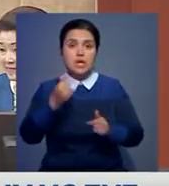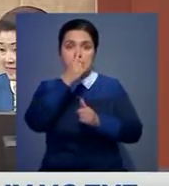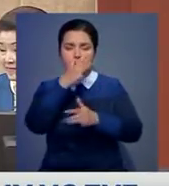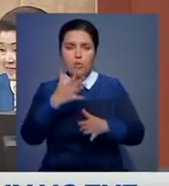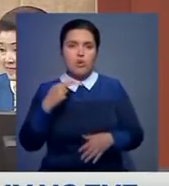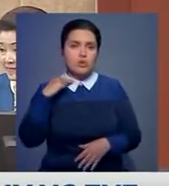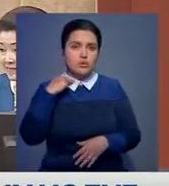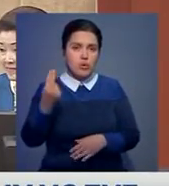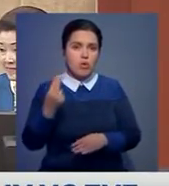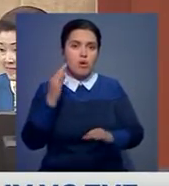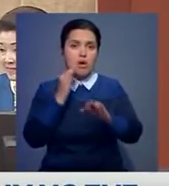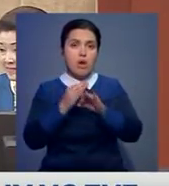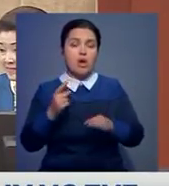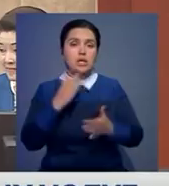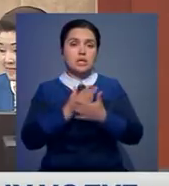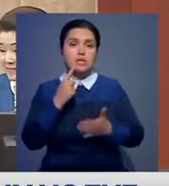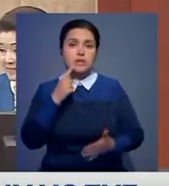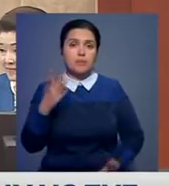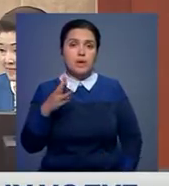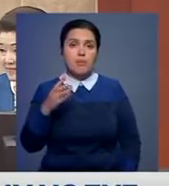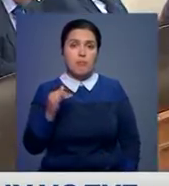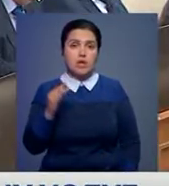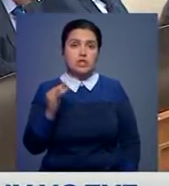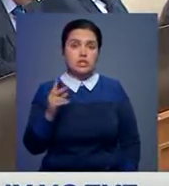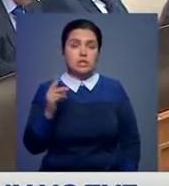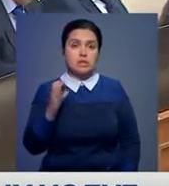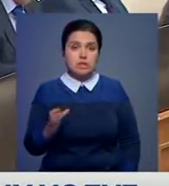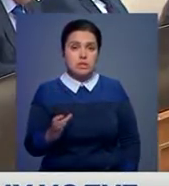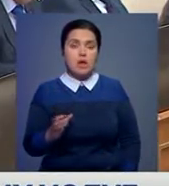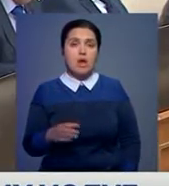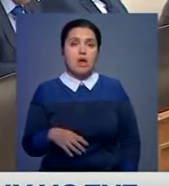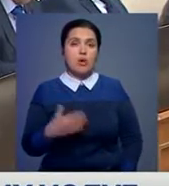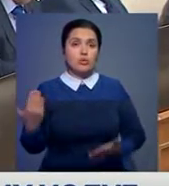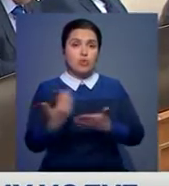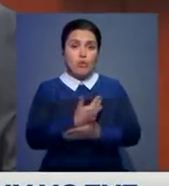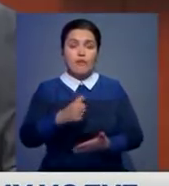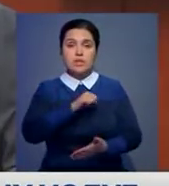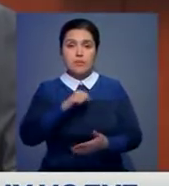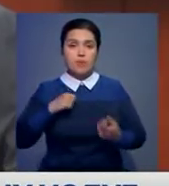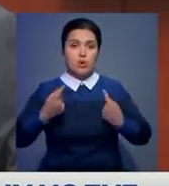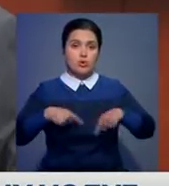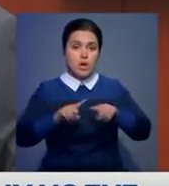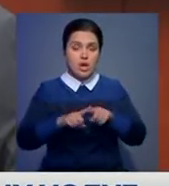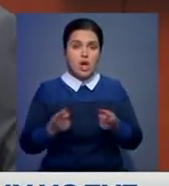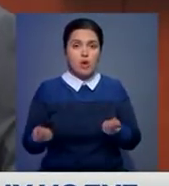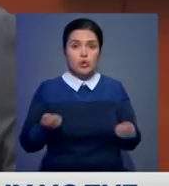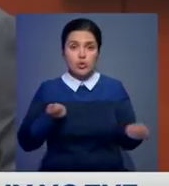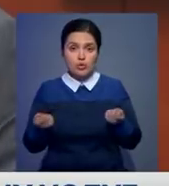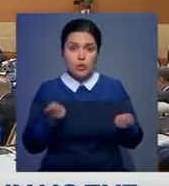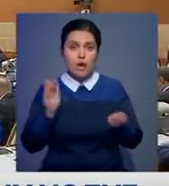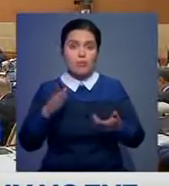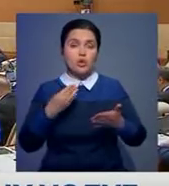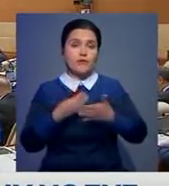них не могут выбраться из долгов. Как отметил спикер мажилиса Нурлан Нигматуллин, новый самостоятельный орган регулирования